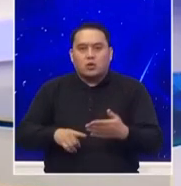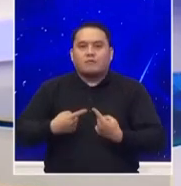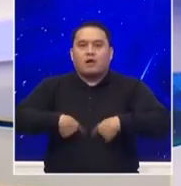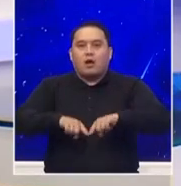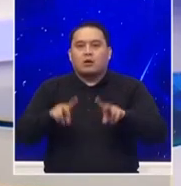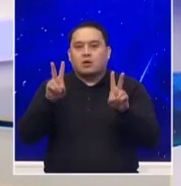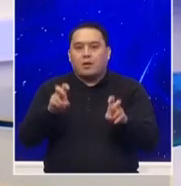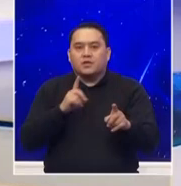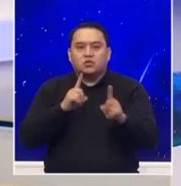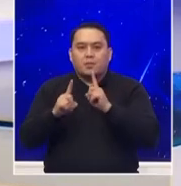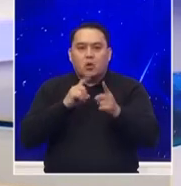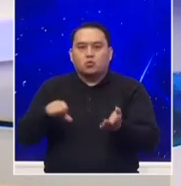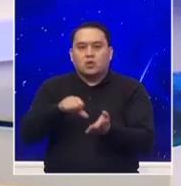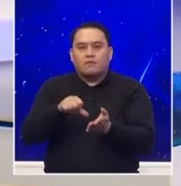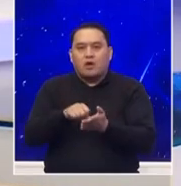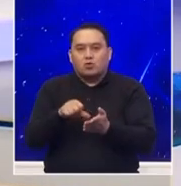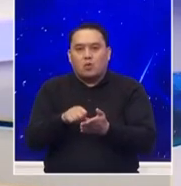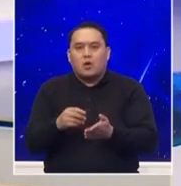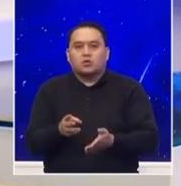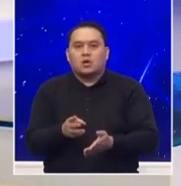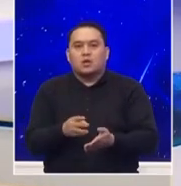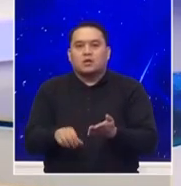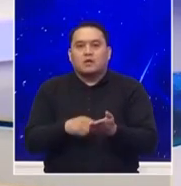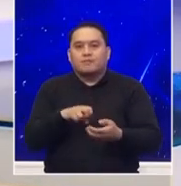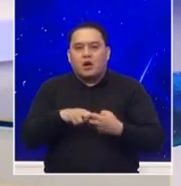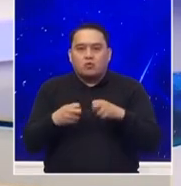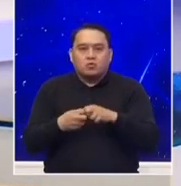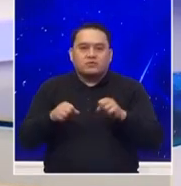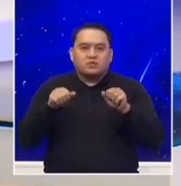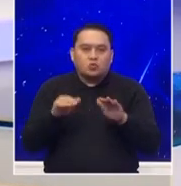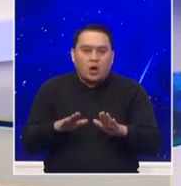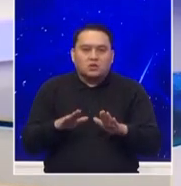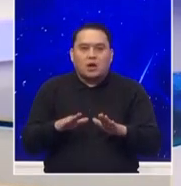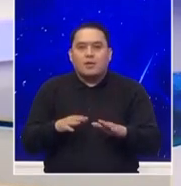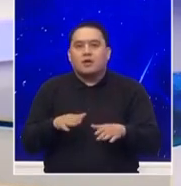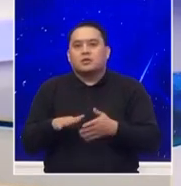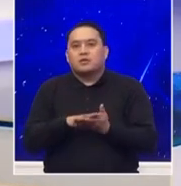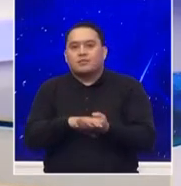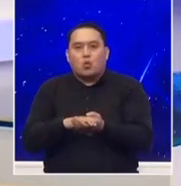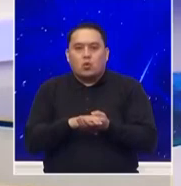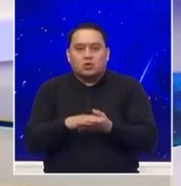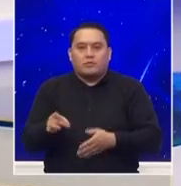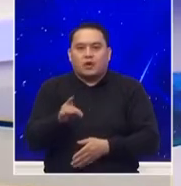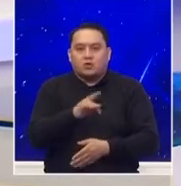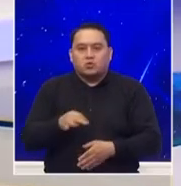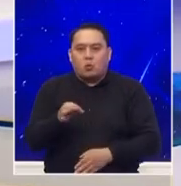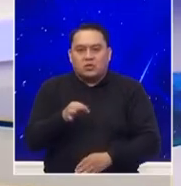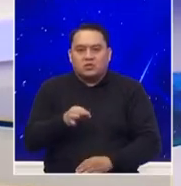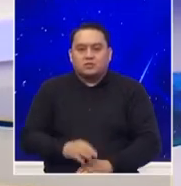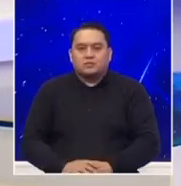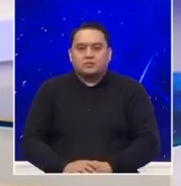В рамках семинара участники высказались по поводу потенциальных конфликтных ситуаций и межэтнической напряженности в районах